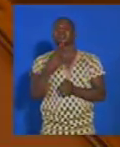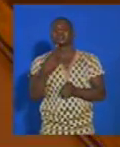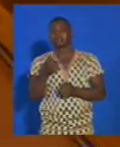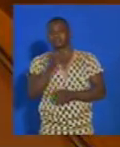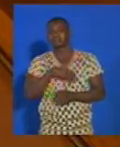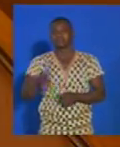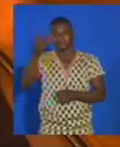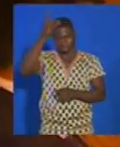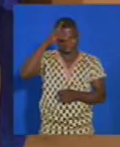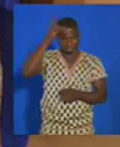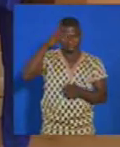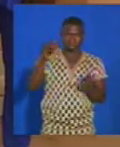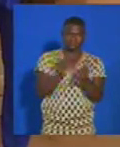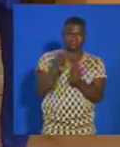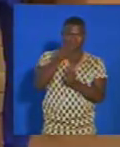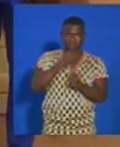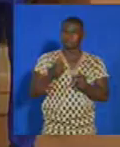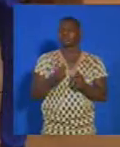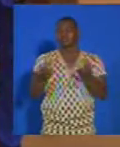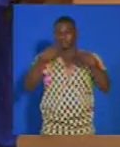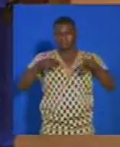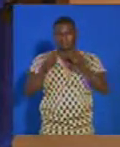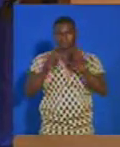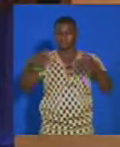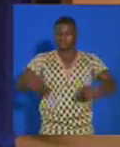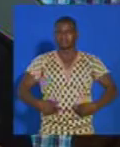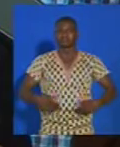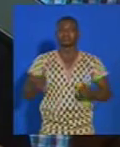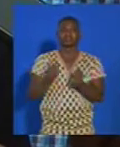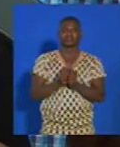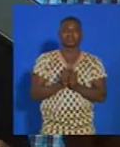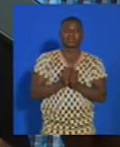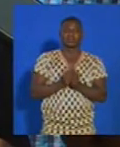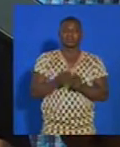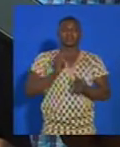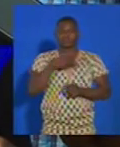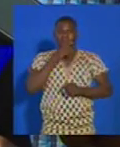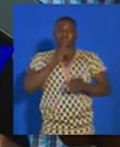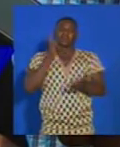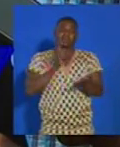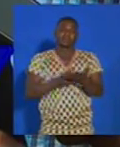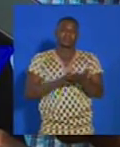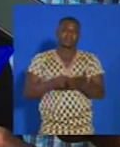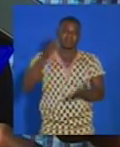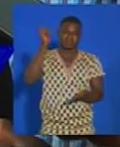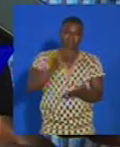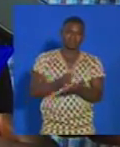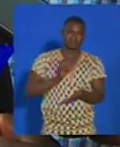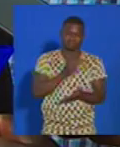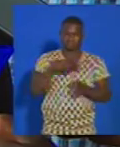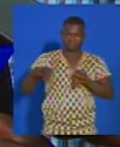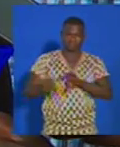sortir de ce bref entretien avec des jeunes de Kudugu. On est en train de discuter ce qu'on peut apporter